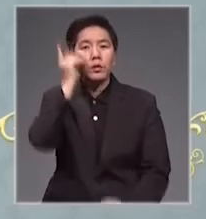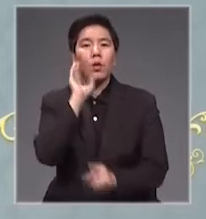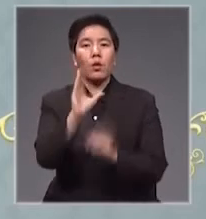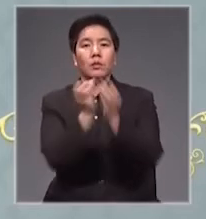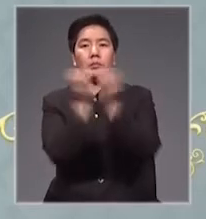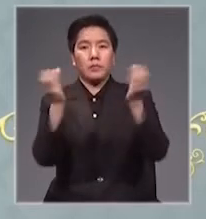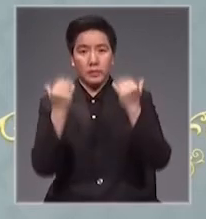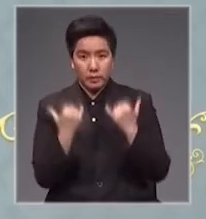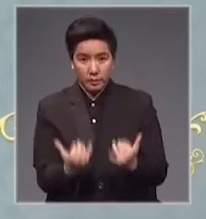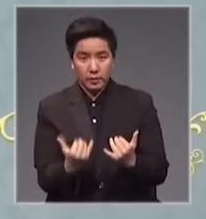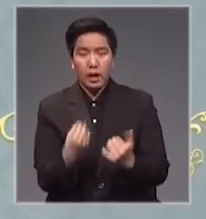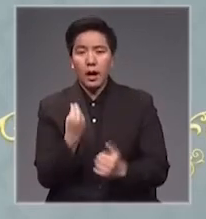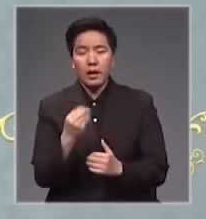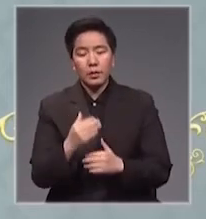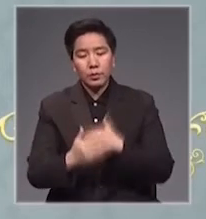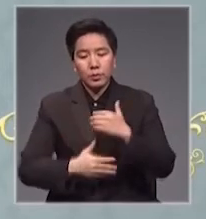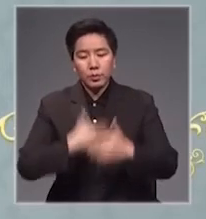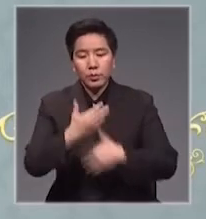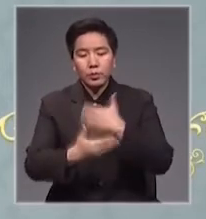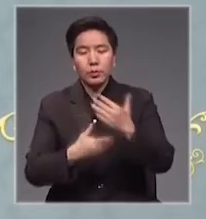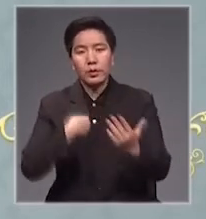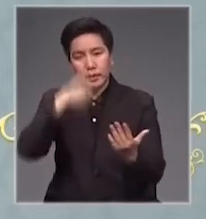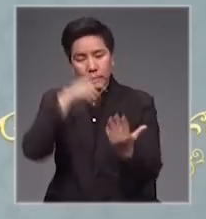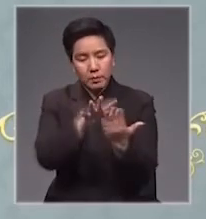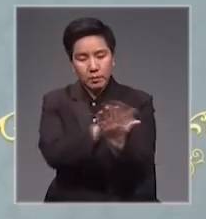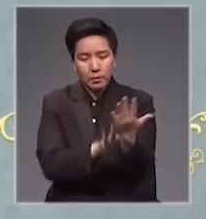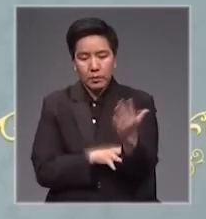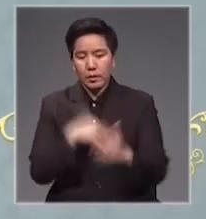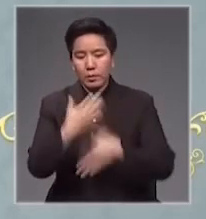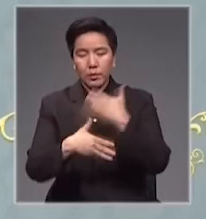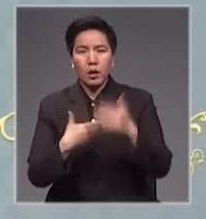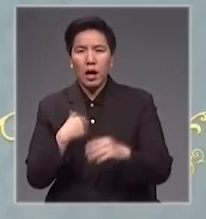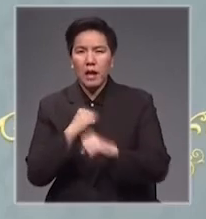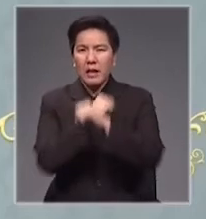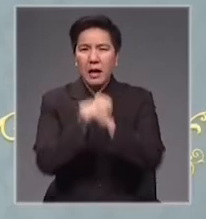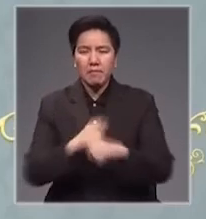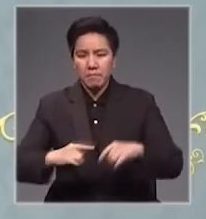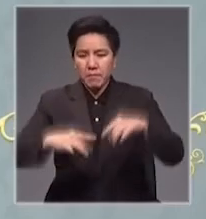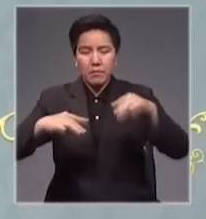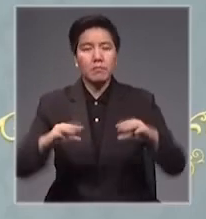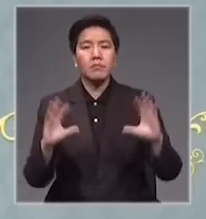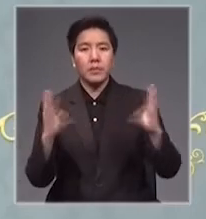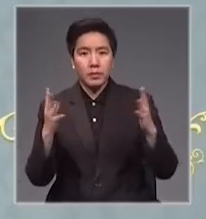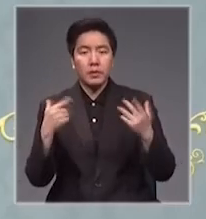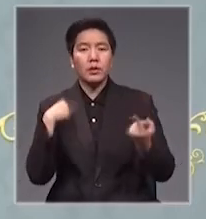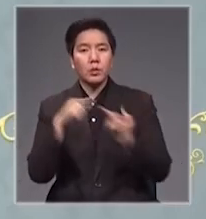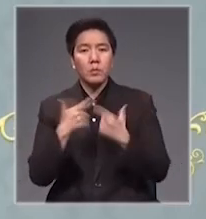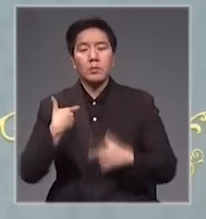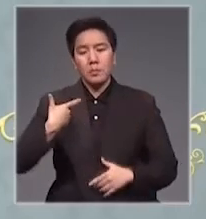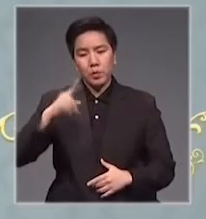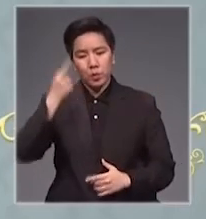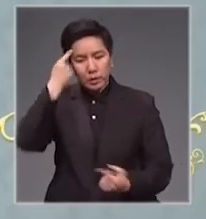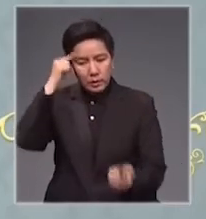บันให้สามารถขับเคลื่อนและพัฒนาประเทศต่อไปได้โดยปราศจากการต่อต้านความขัดแย้งและมีผลประโยชน์ของส่วนรว